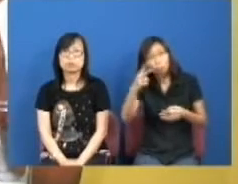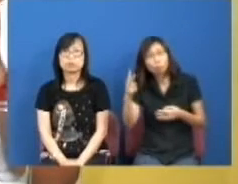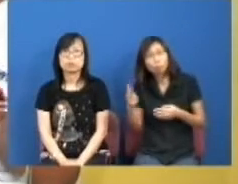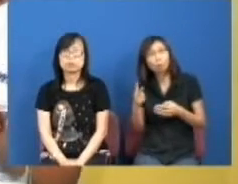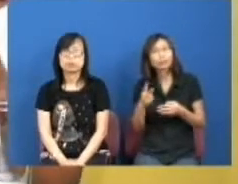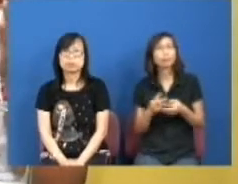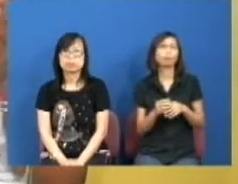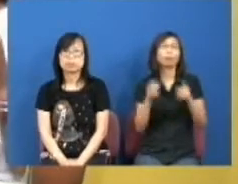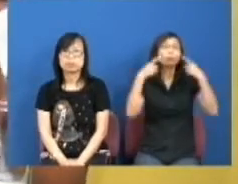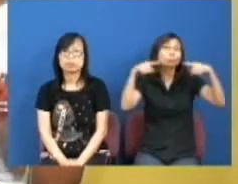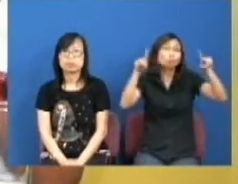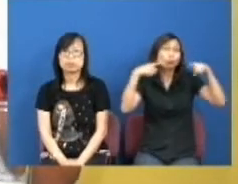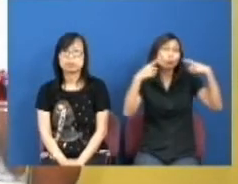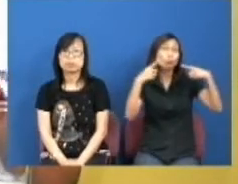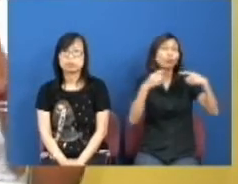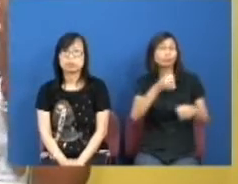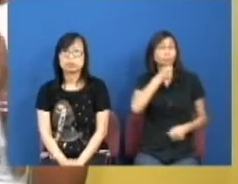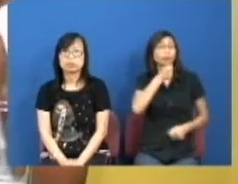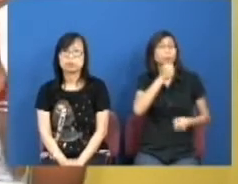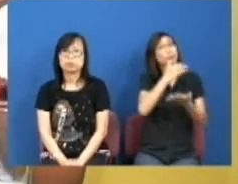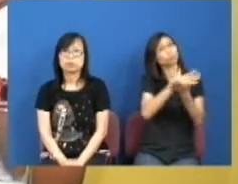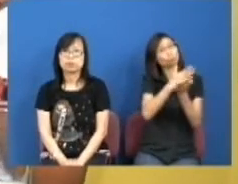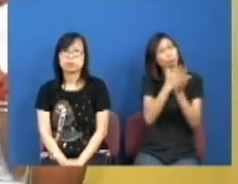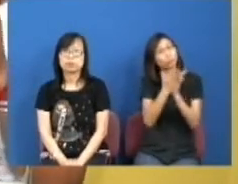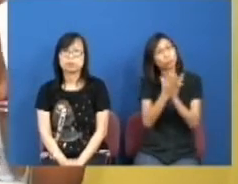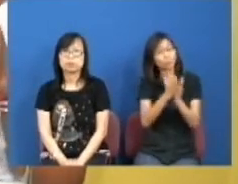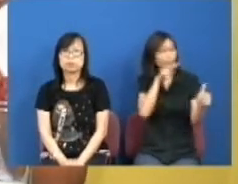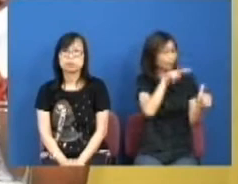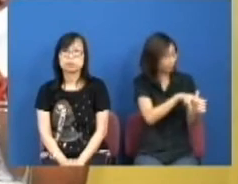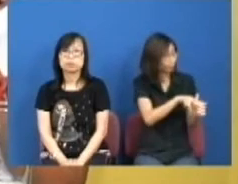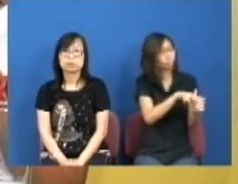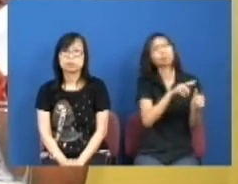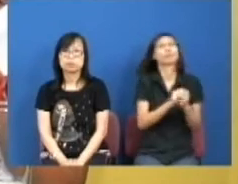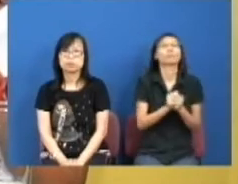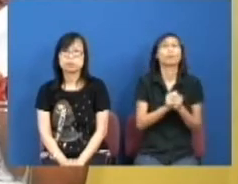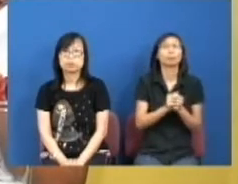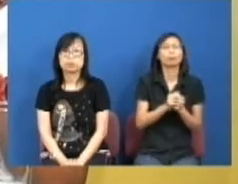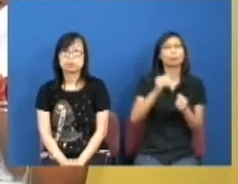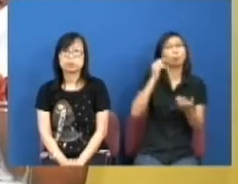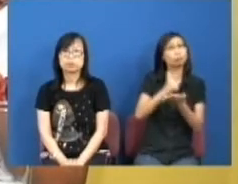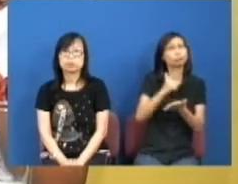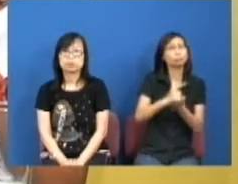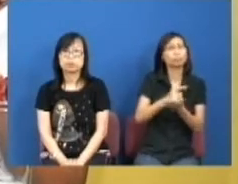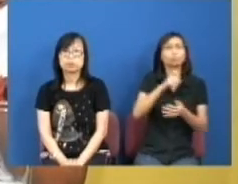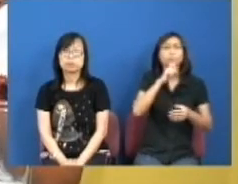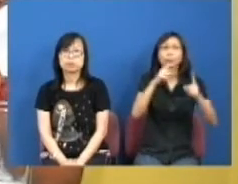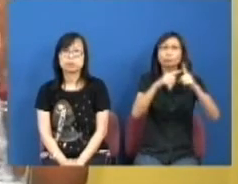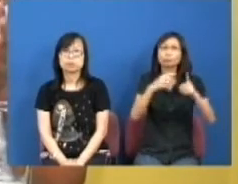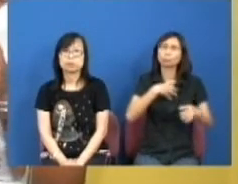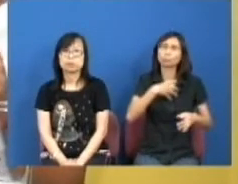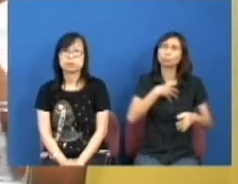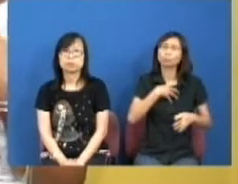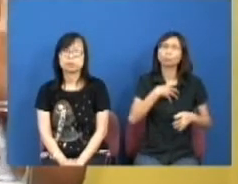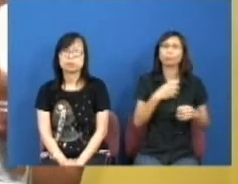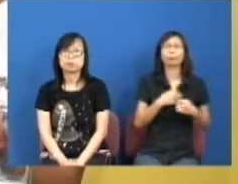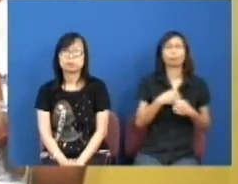曲啊、短片啊、新聞片各方面都進行一啲規範。咁當然亦都好大程度上亦都有人就會覺得會唔會係政府